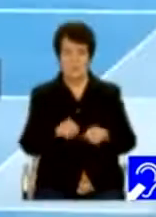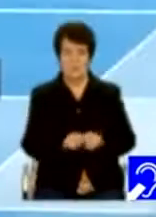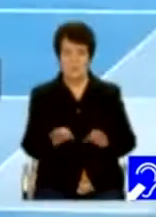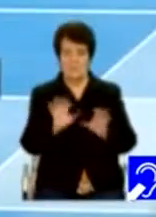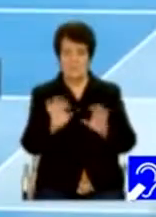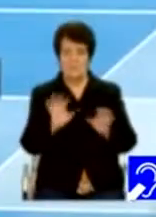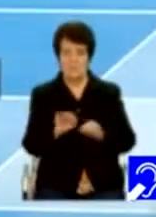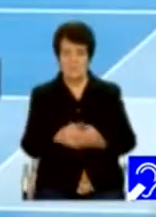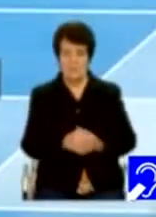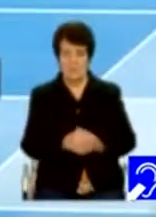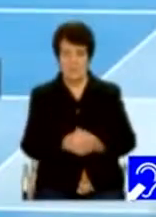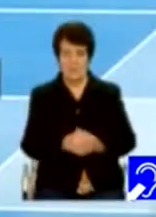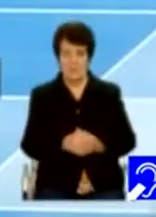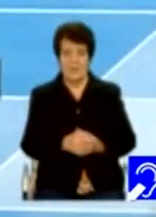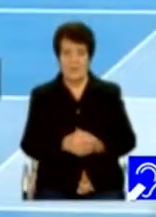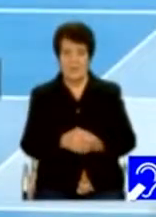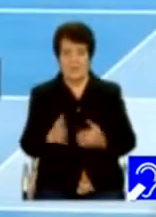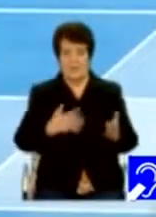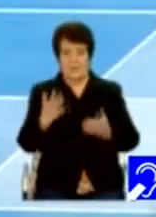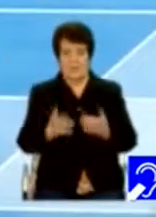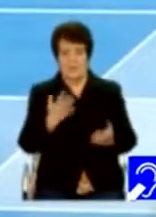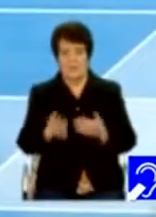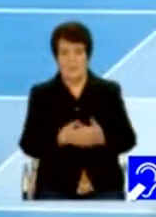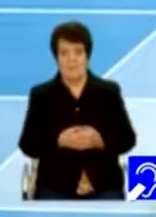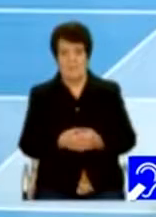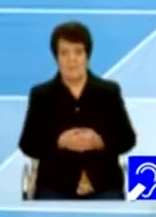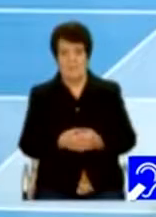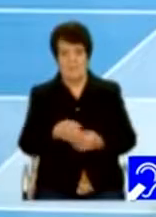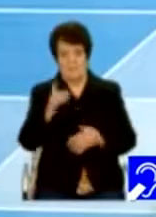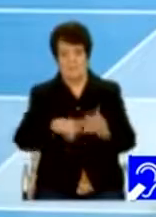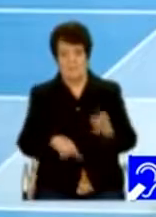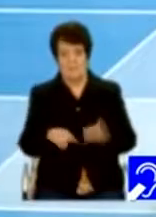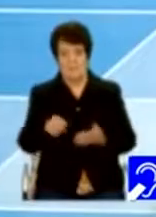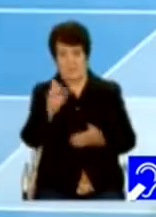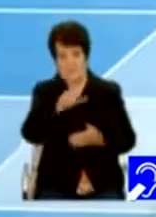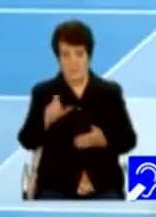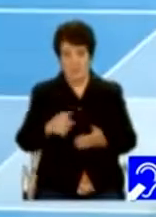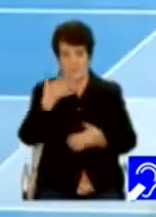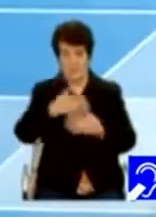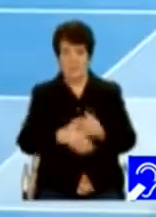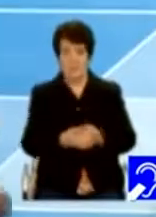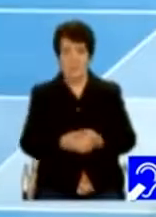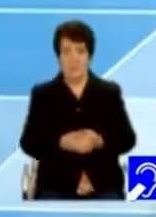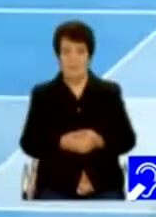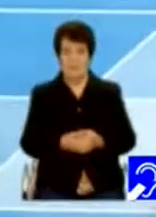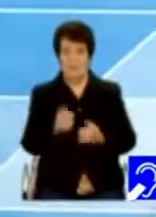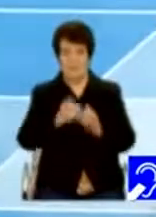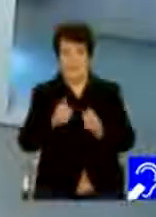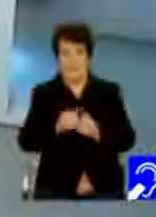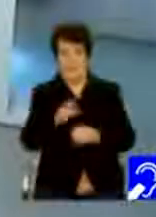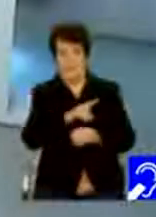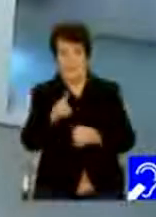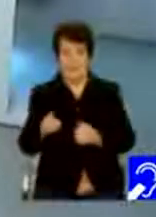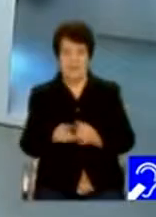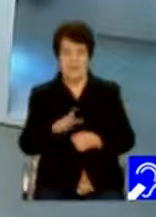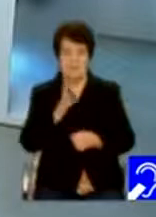emisiune, cum spuneam, extrem de tensionată, de vie. Sper că telespectatorii au înțeles de la fiecare ce era